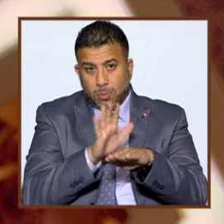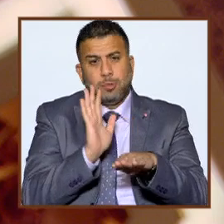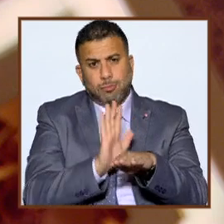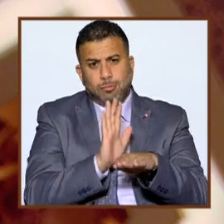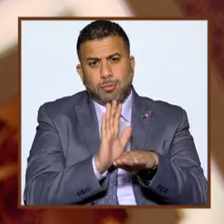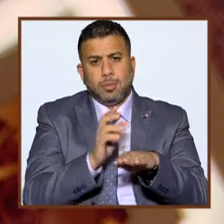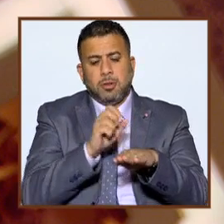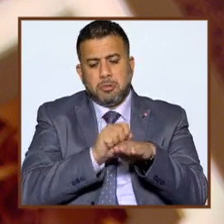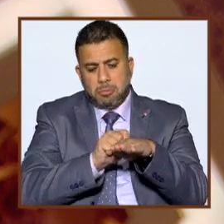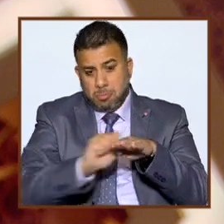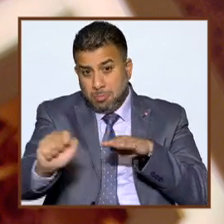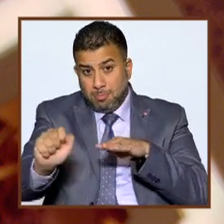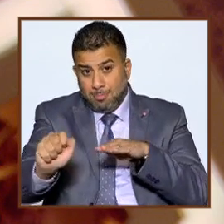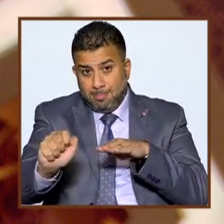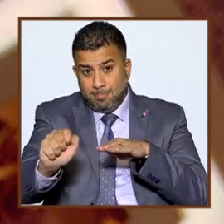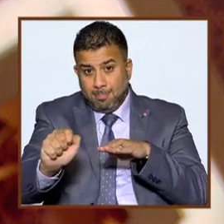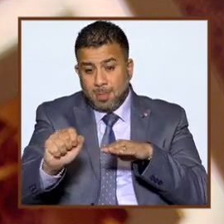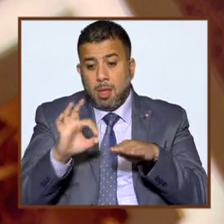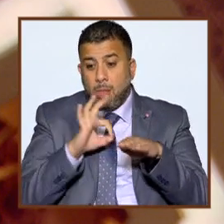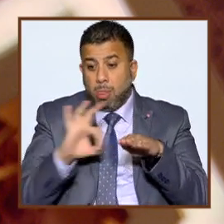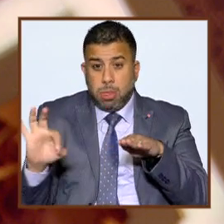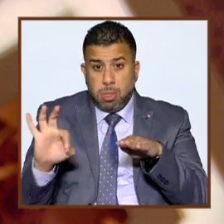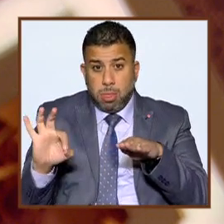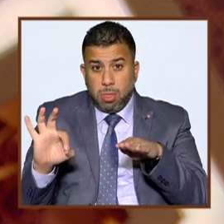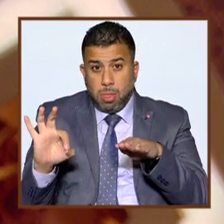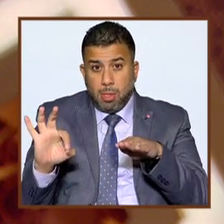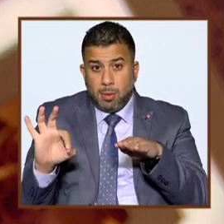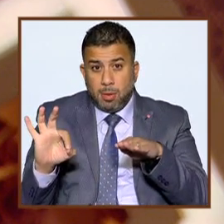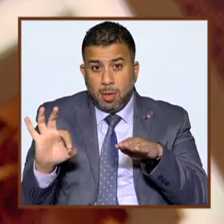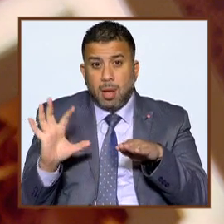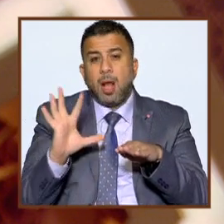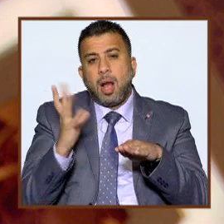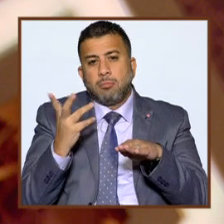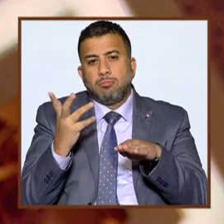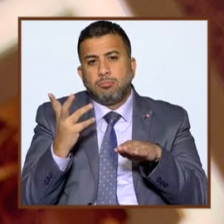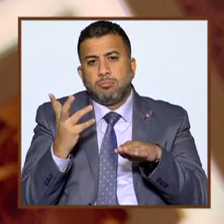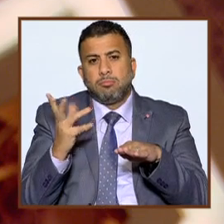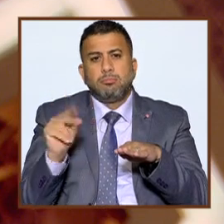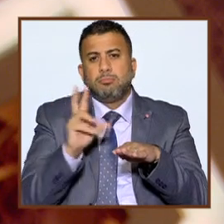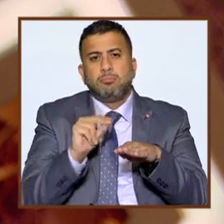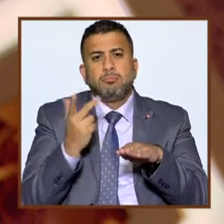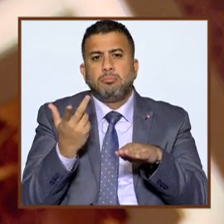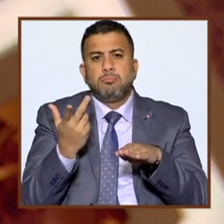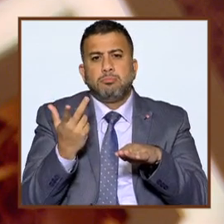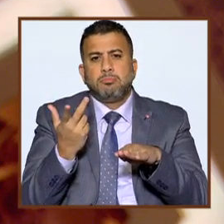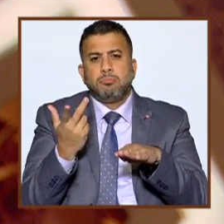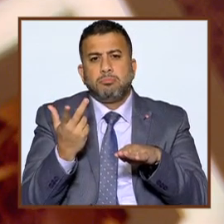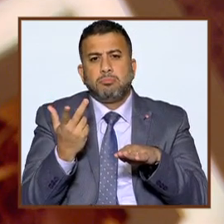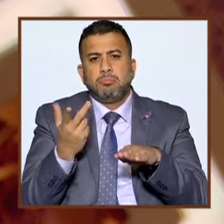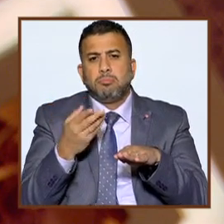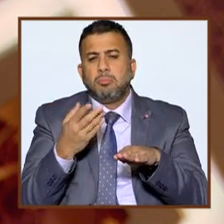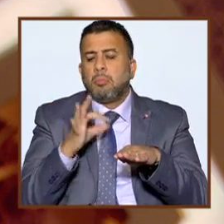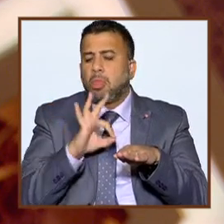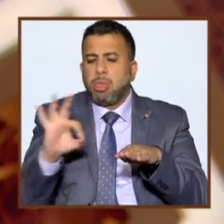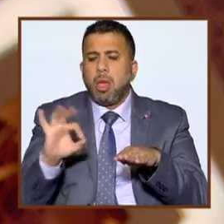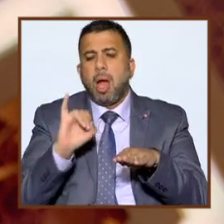ثم خلعهما وأحدث بعد ذلك أو انتقض وضوءه إما بخارج